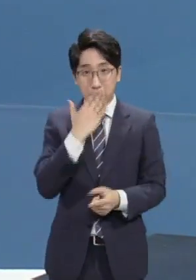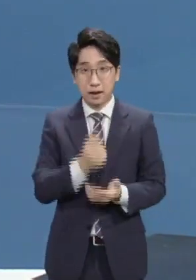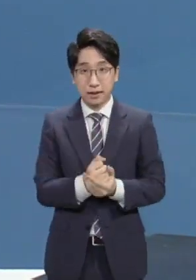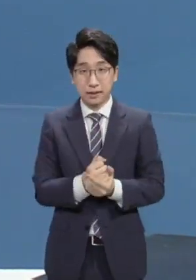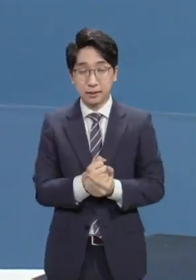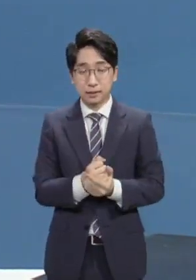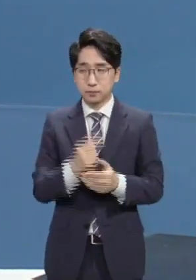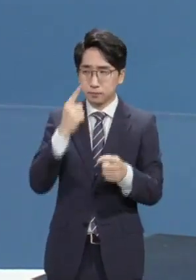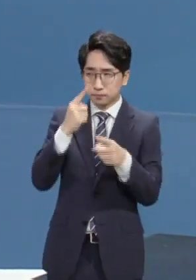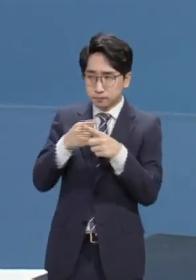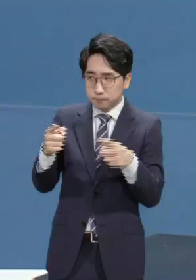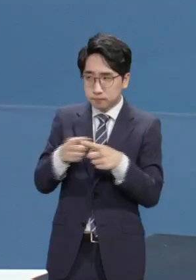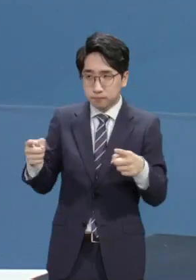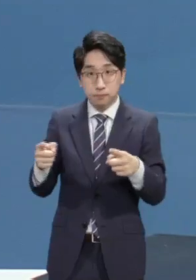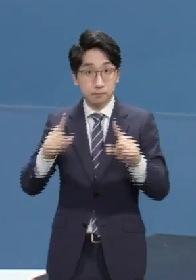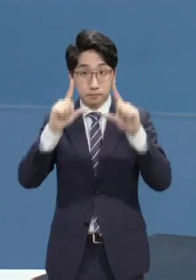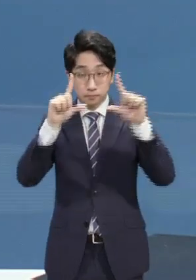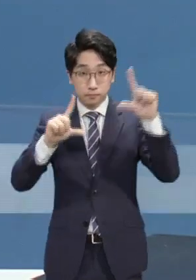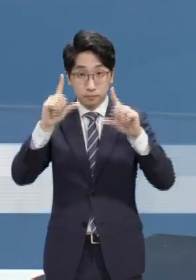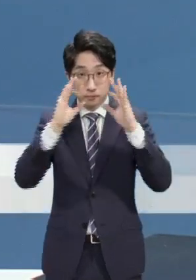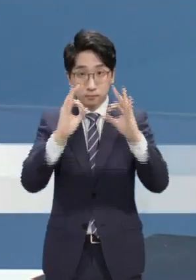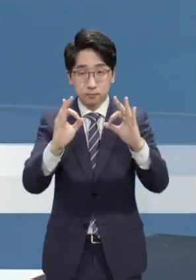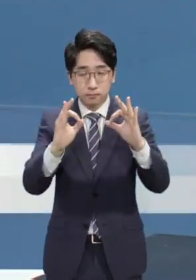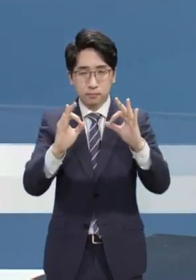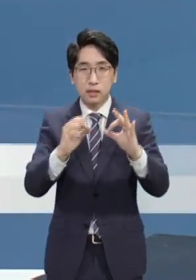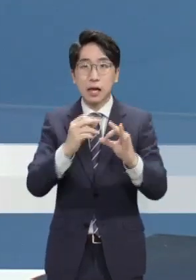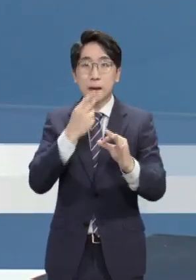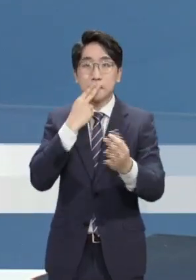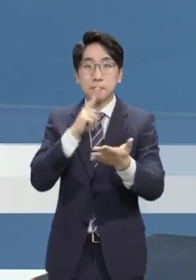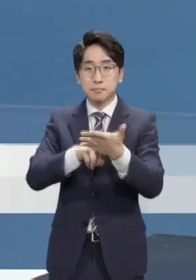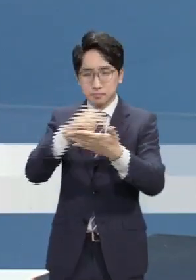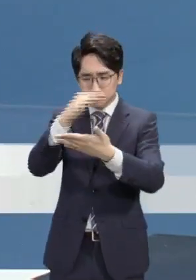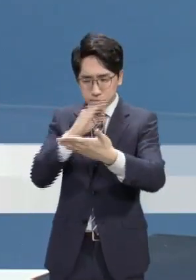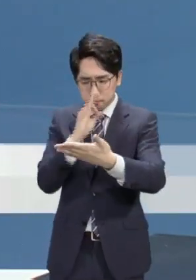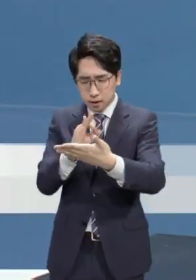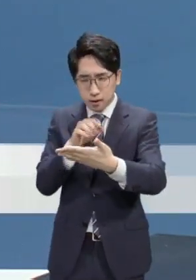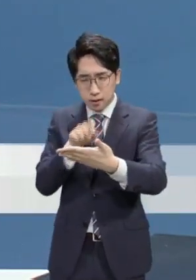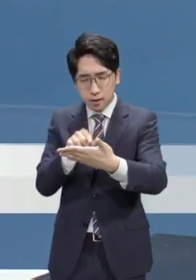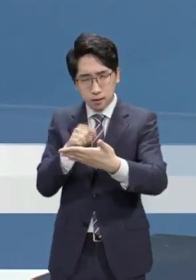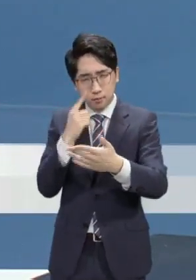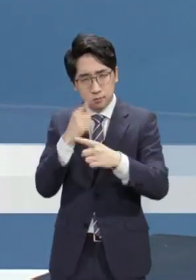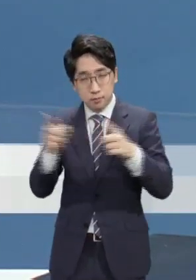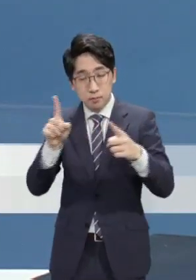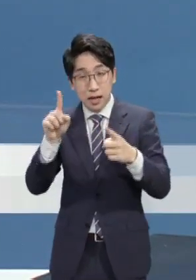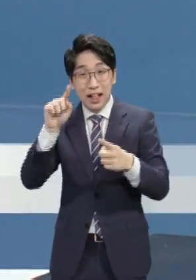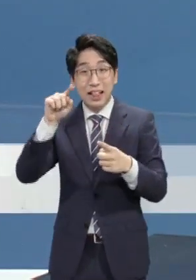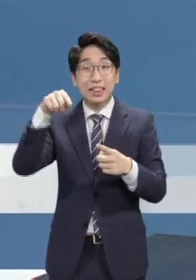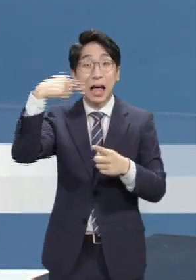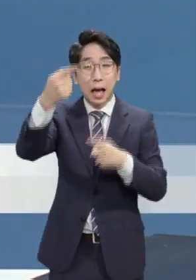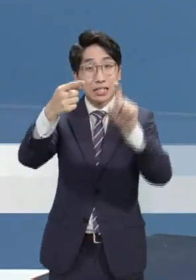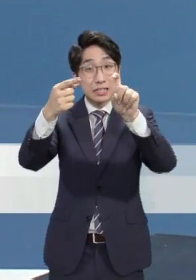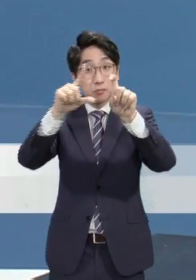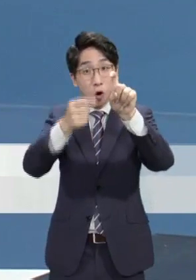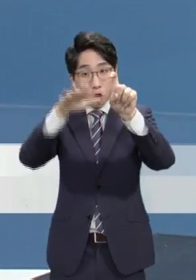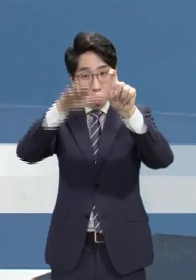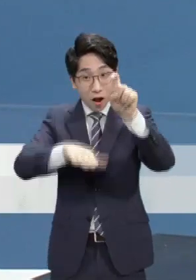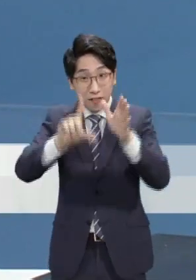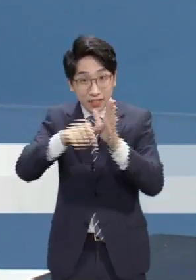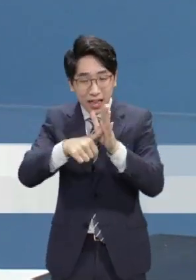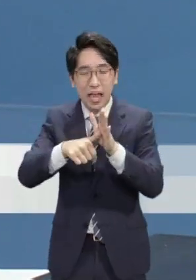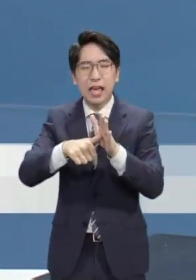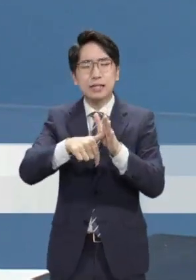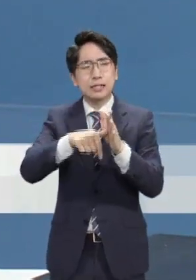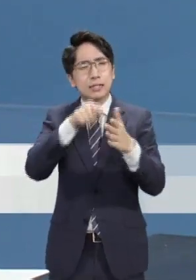아까 보여드렸던 공문에 약간 힌트가 좀 나와 있습니다 네 다음 달에 전에 11월 중에 선정 가 문자 문단의